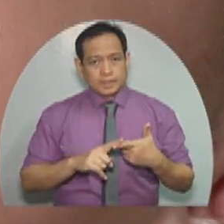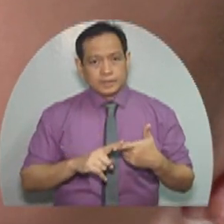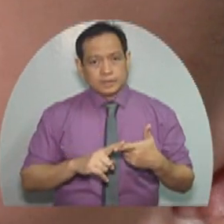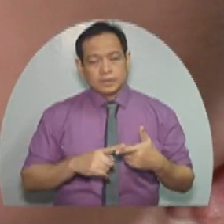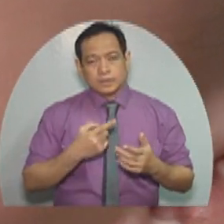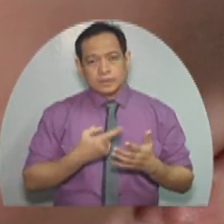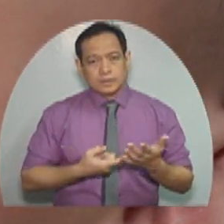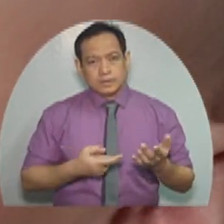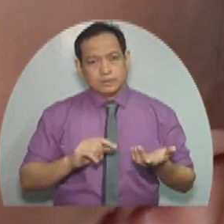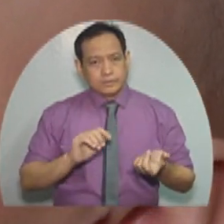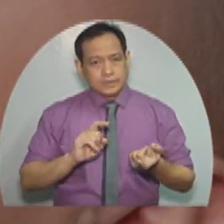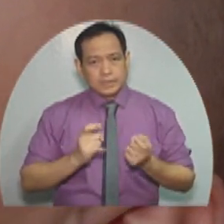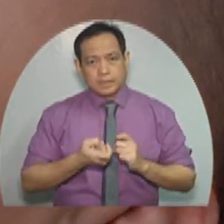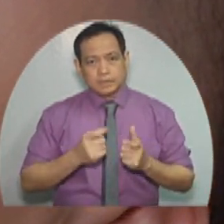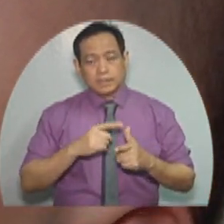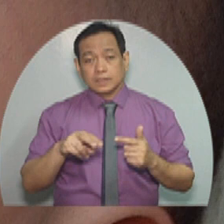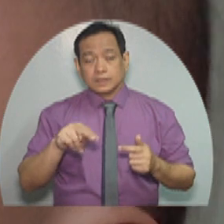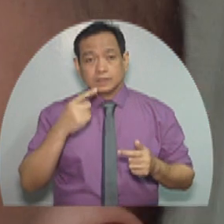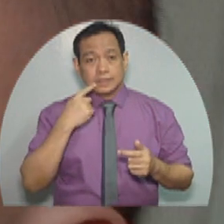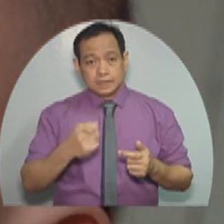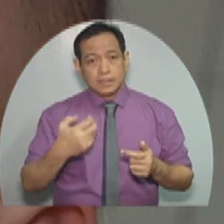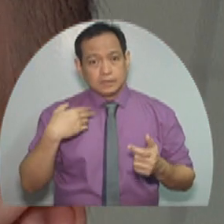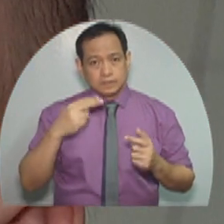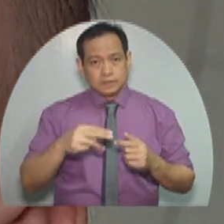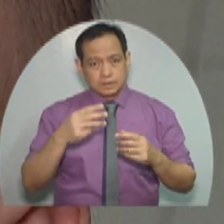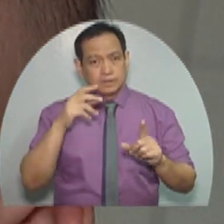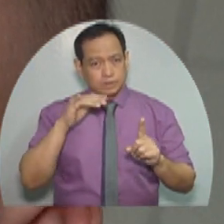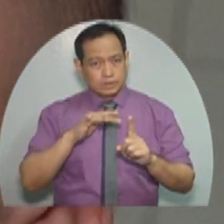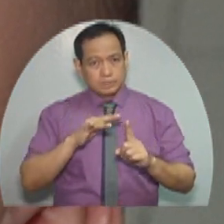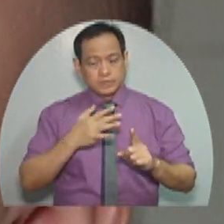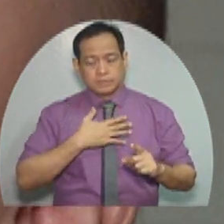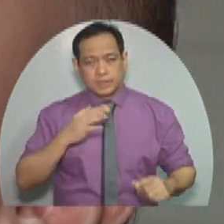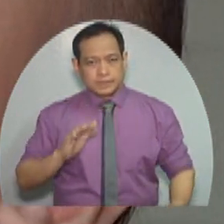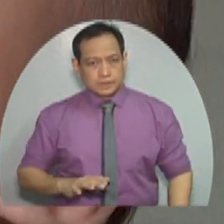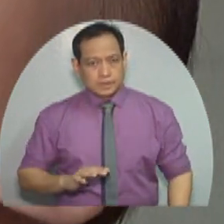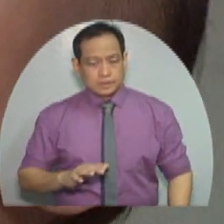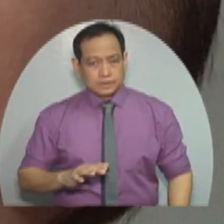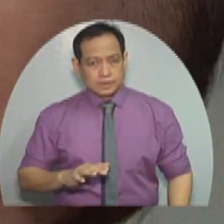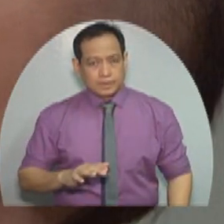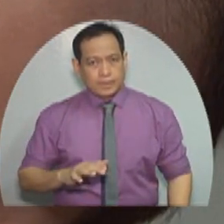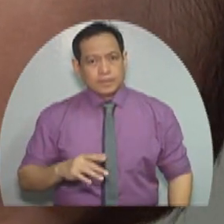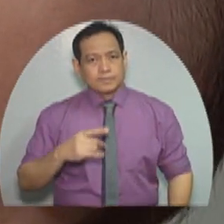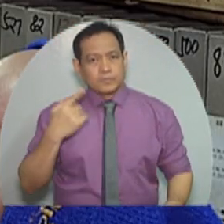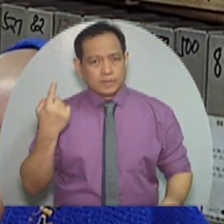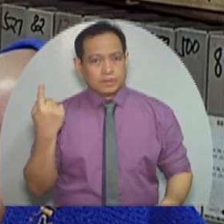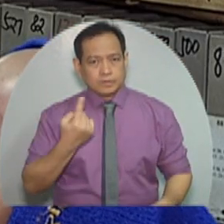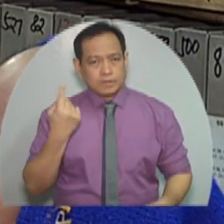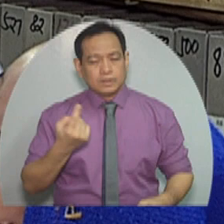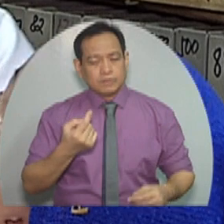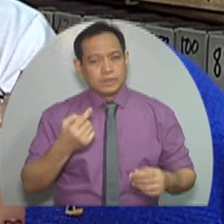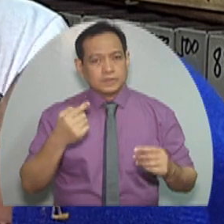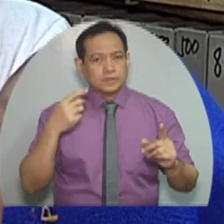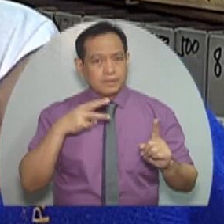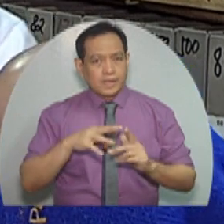kung anong pong pagbabago sa kanya, sasabihin ko po, kailangan tutukan po yung bata. Kaya po, laging kaming ano